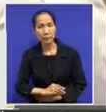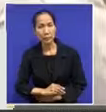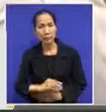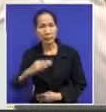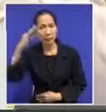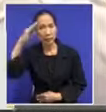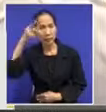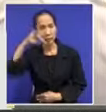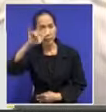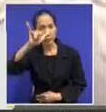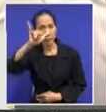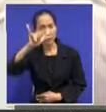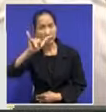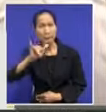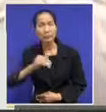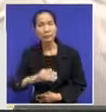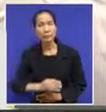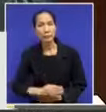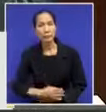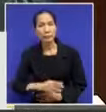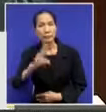พลเอกประยุทธ์จันทร์โอชาครับ